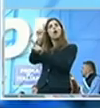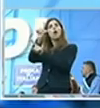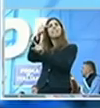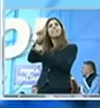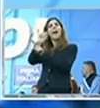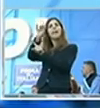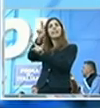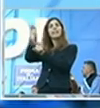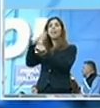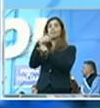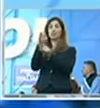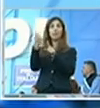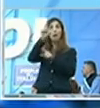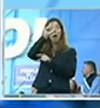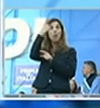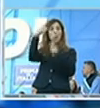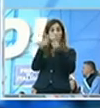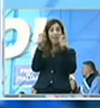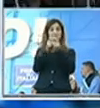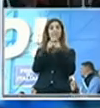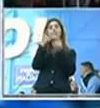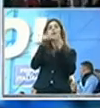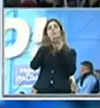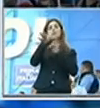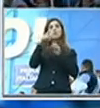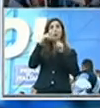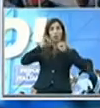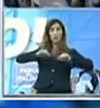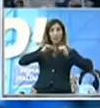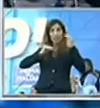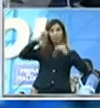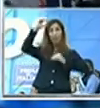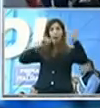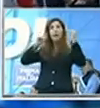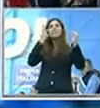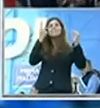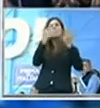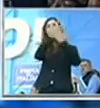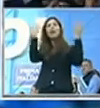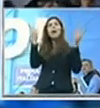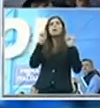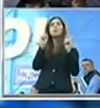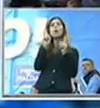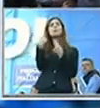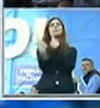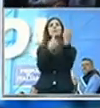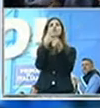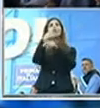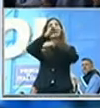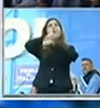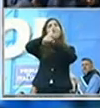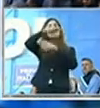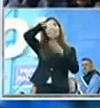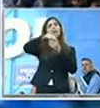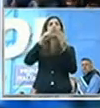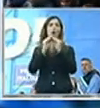fatto proprio l'elenco di tutte le cose, diciamo, che il discorso standard di Salvini in tutte le piazze. Non siamo al salto di qualità che io penso